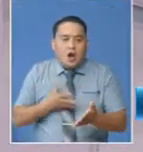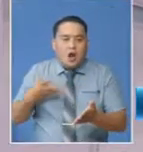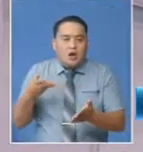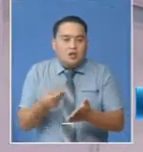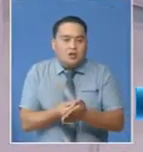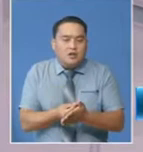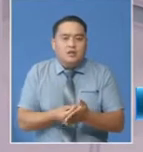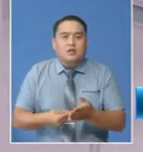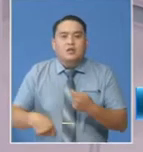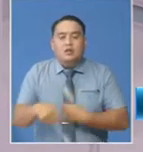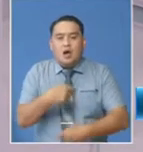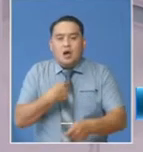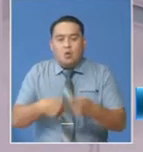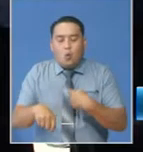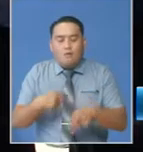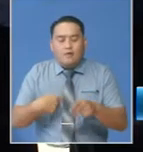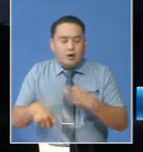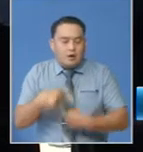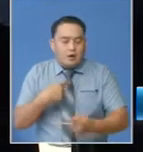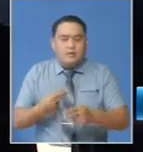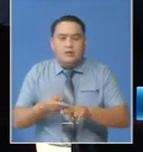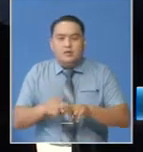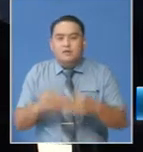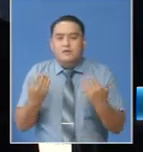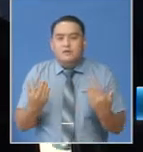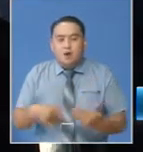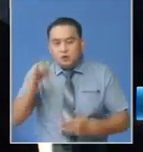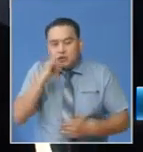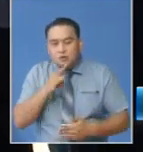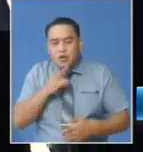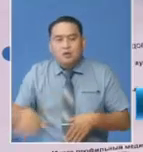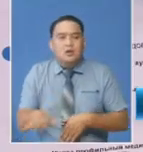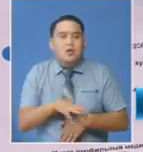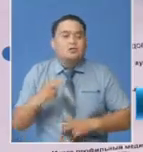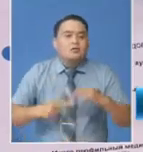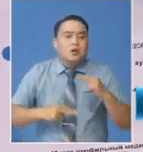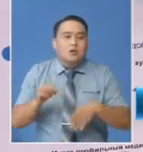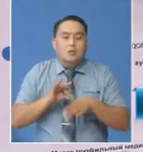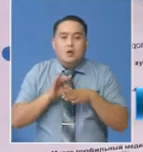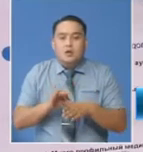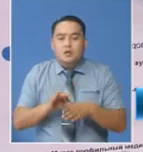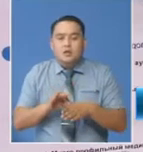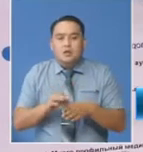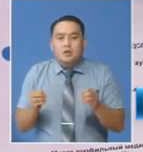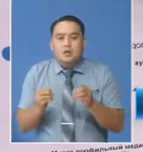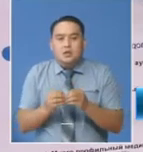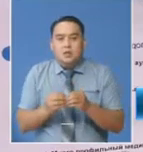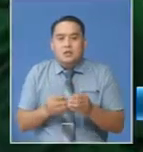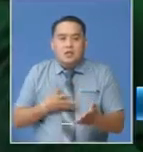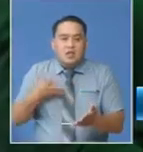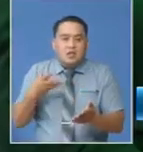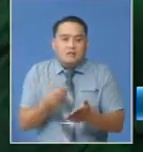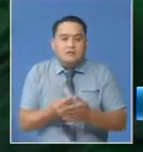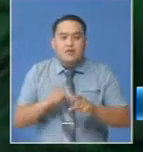торговых возможностях МЦПС «Харгос». К слову, на сегодняшний день на казахстанской территории идет строительство порядка 10